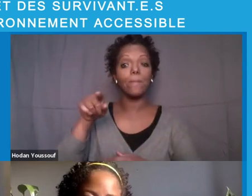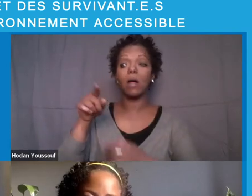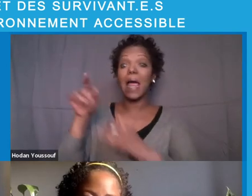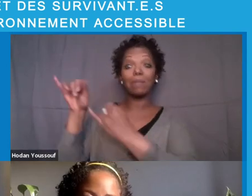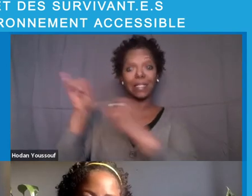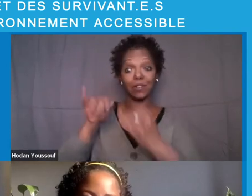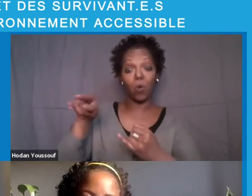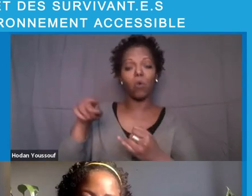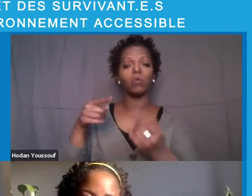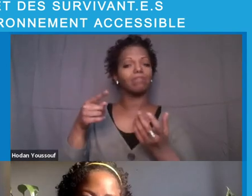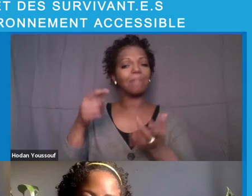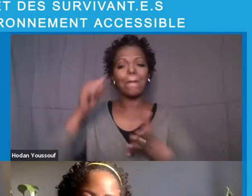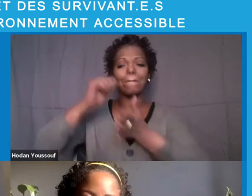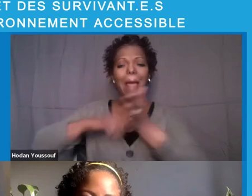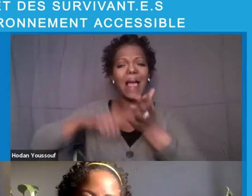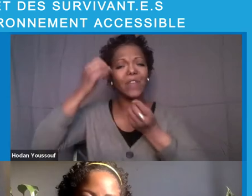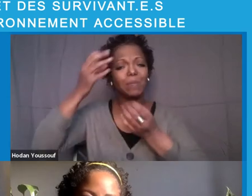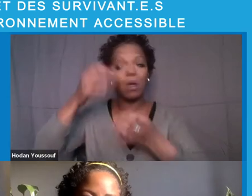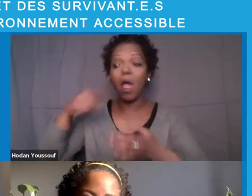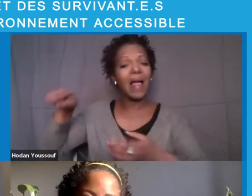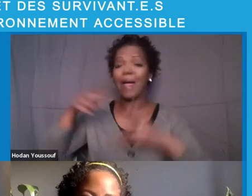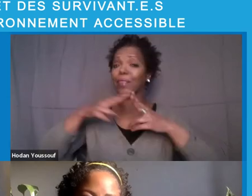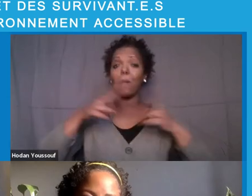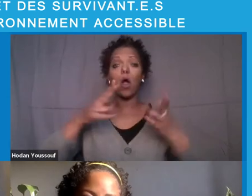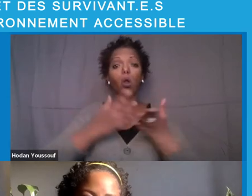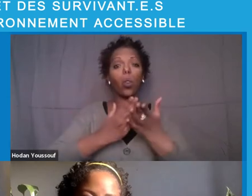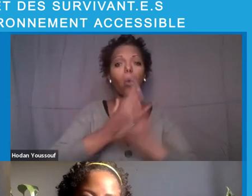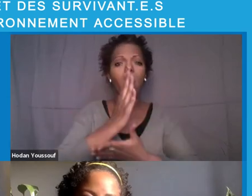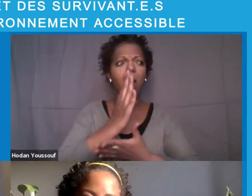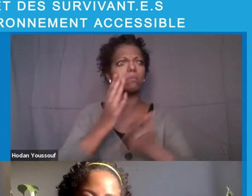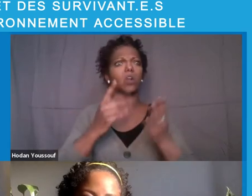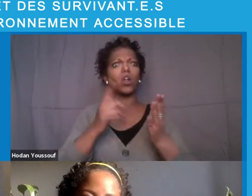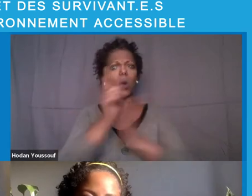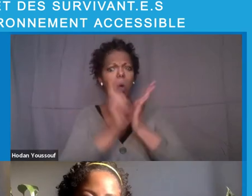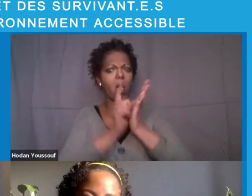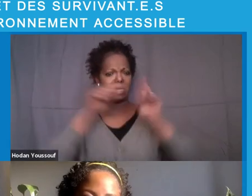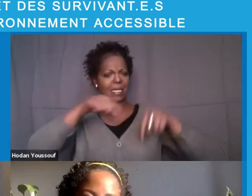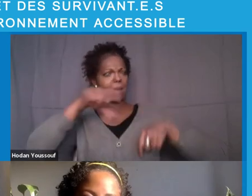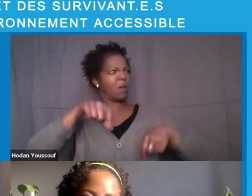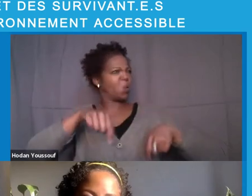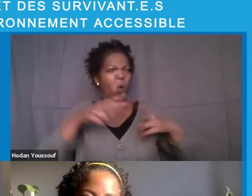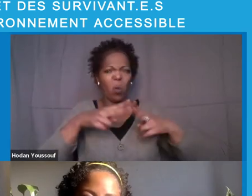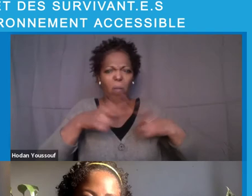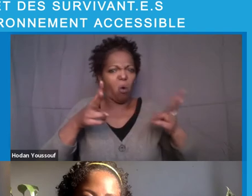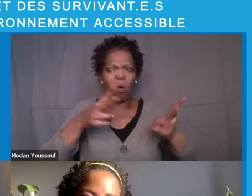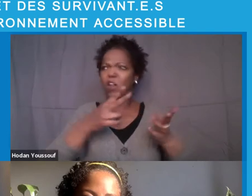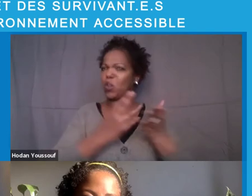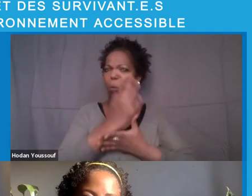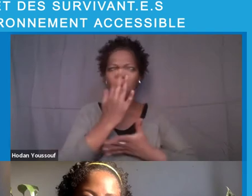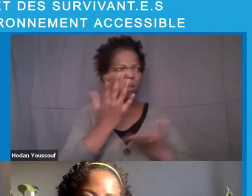Moi, dans ma recherche, ce que je remarque, souvent les femmes immigrantes ne connaissent pas les